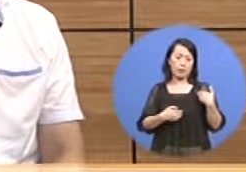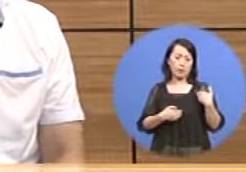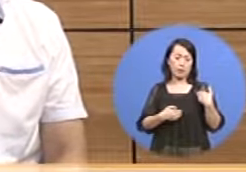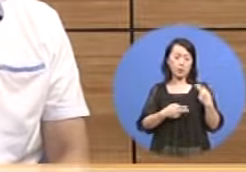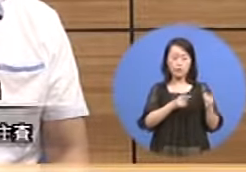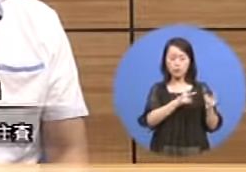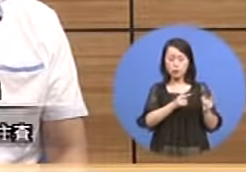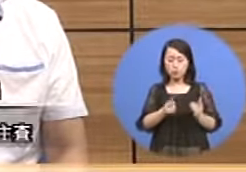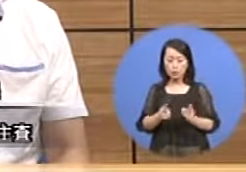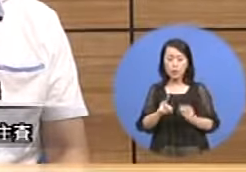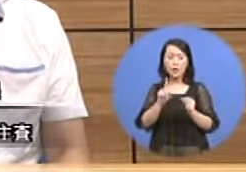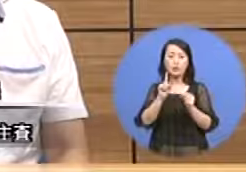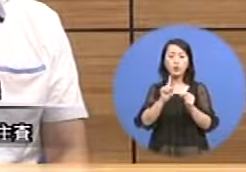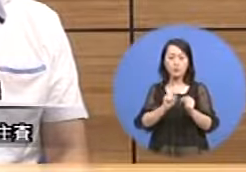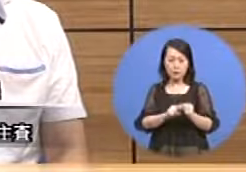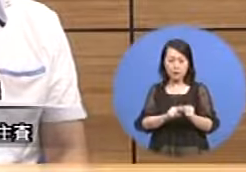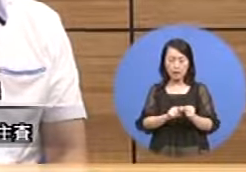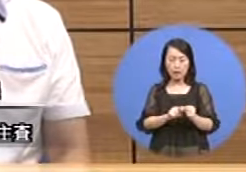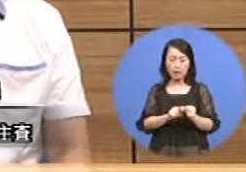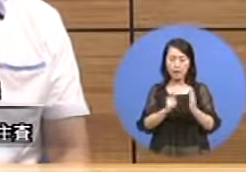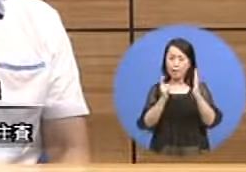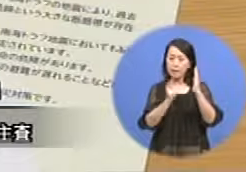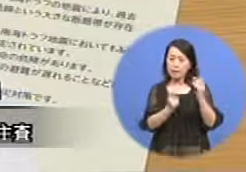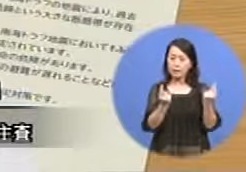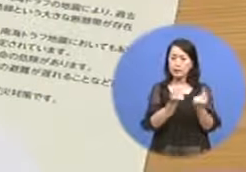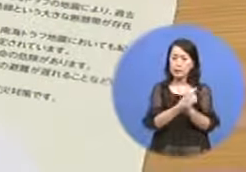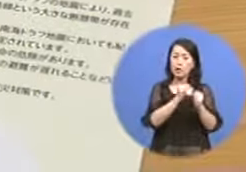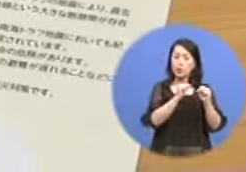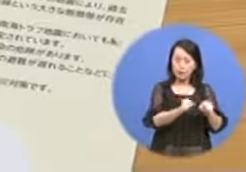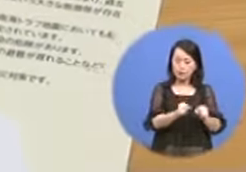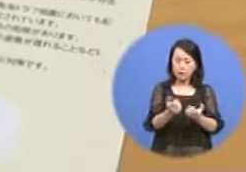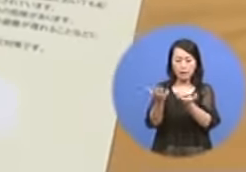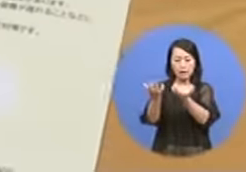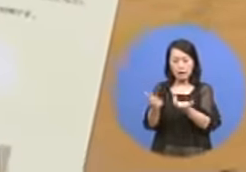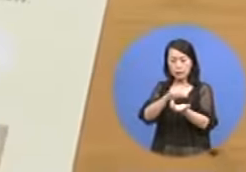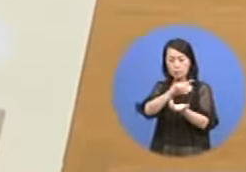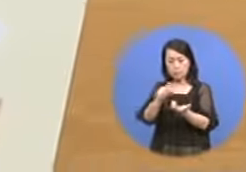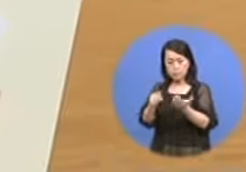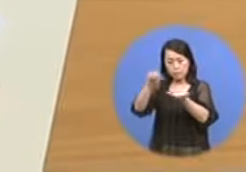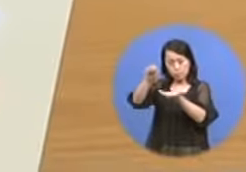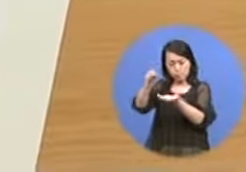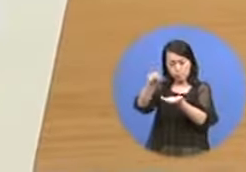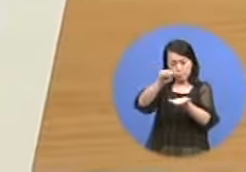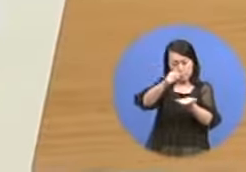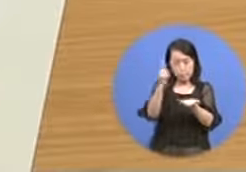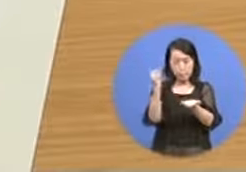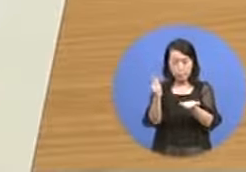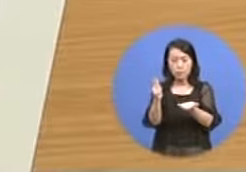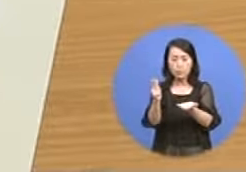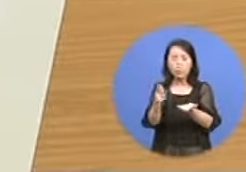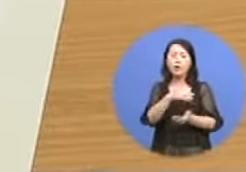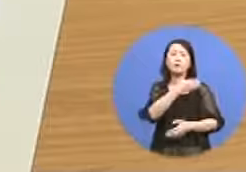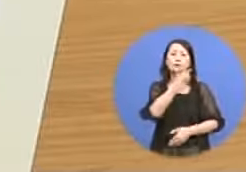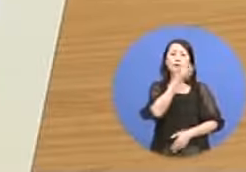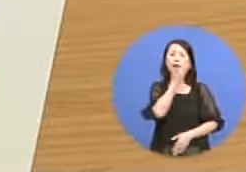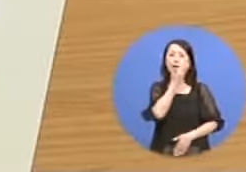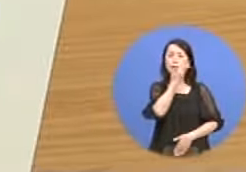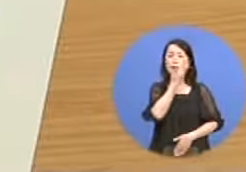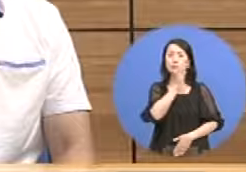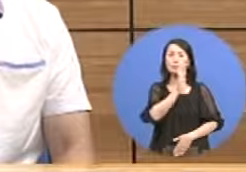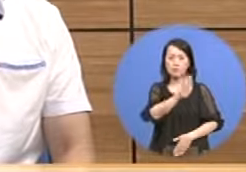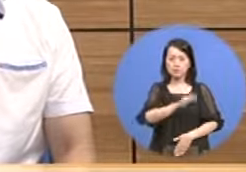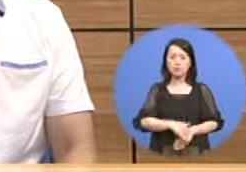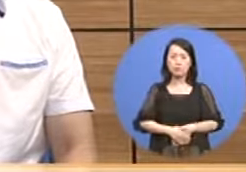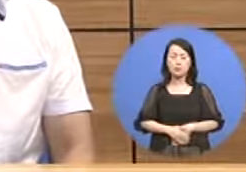として住宅を耐震化するとか家具の固定をするとかいうことは非常に大事なことになります。実